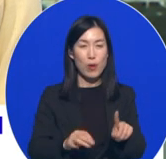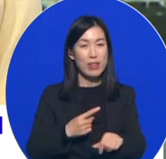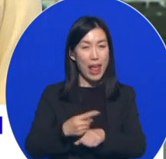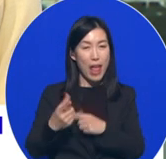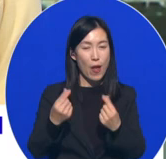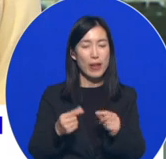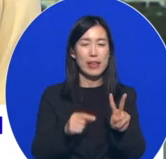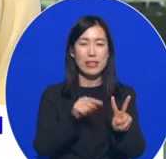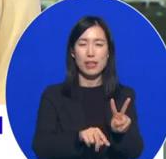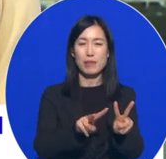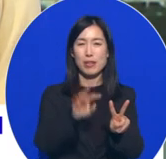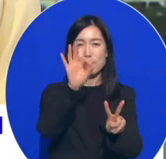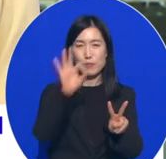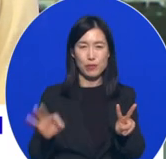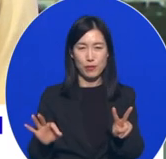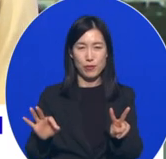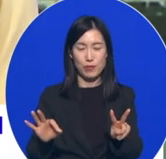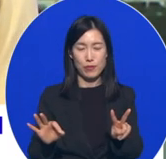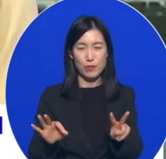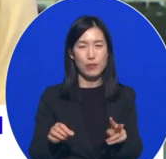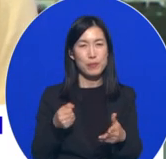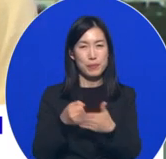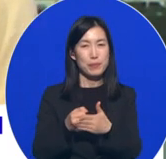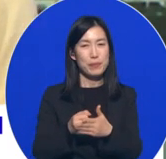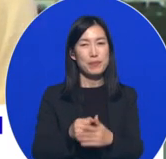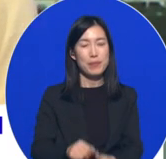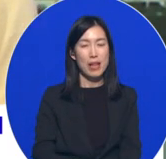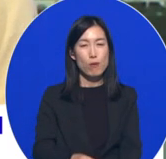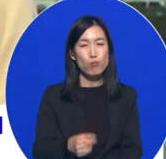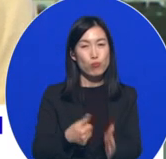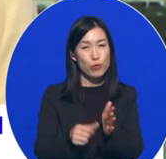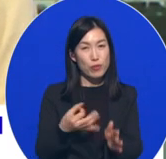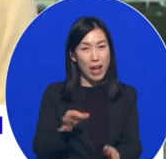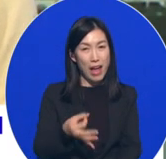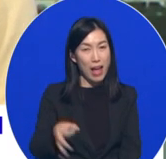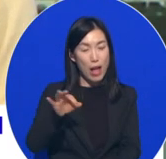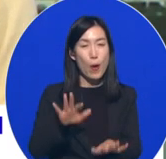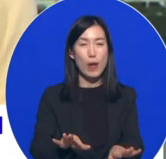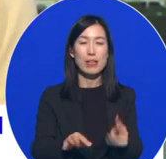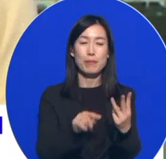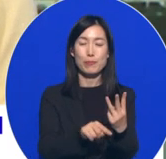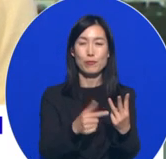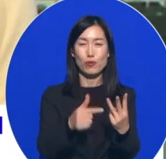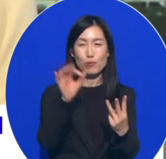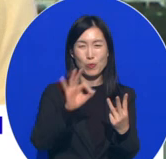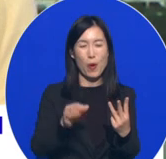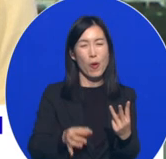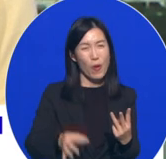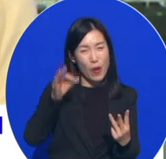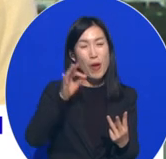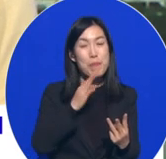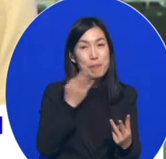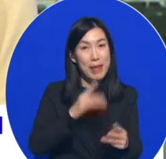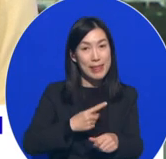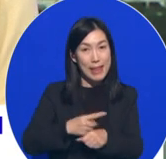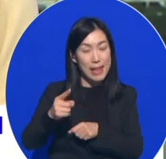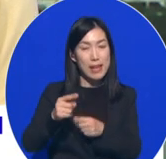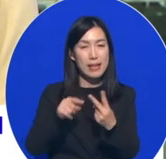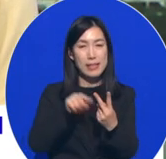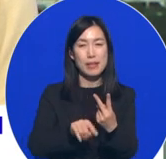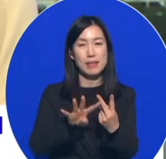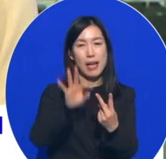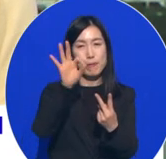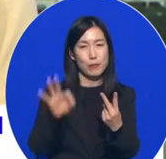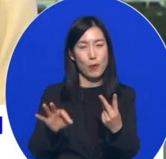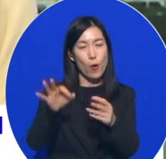동일한 2.2% 전망했습니다 물가 상승률은 올해 3.6% 높지만 내년에는 2.4%